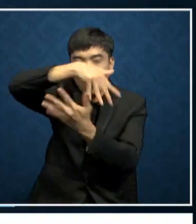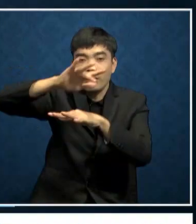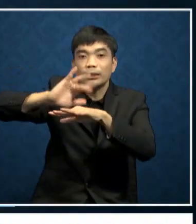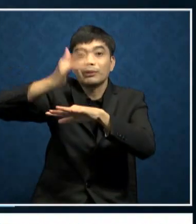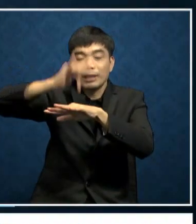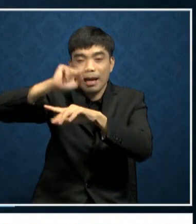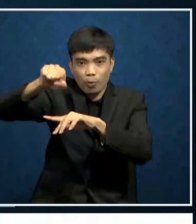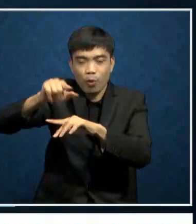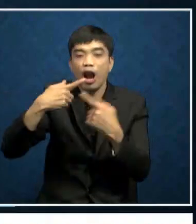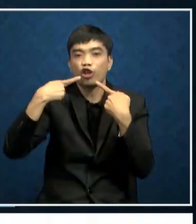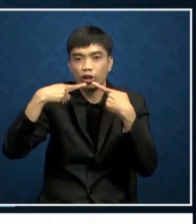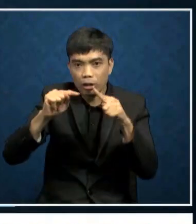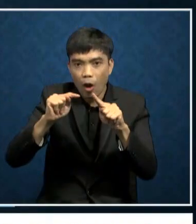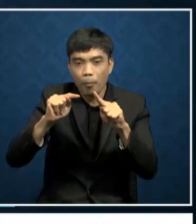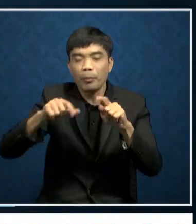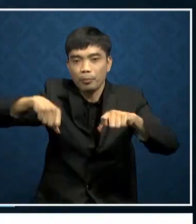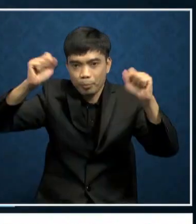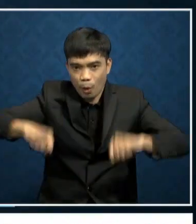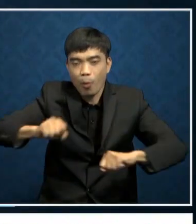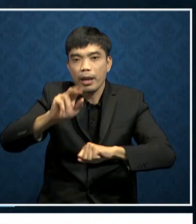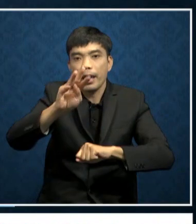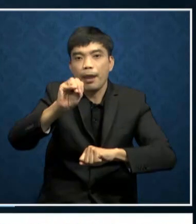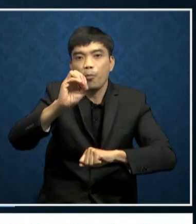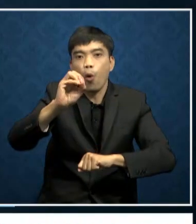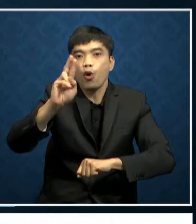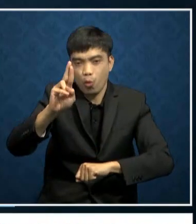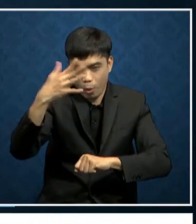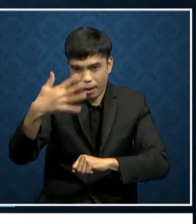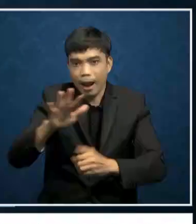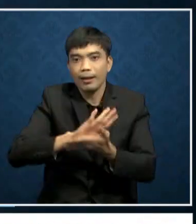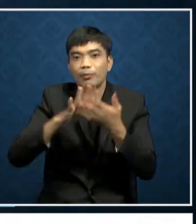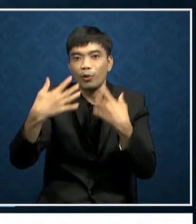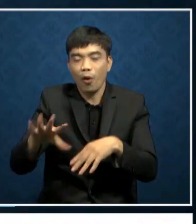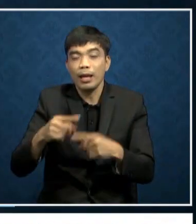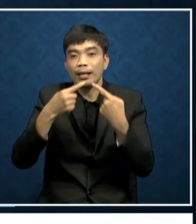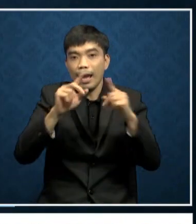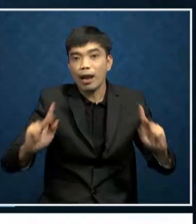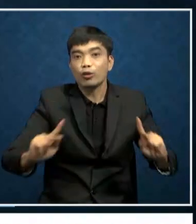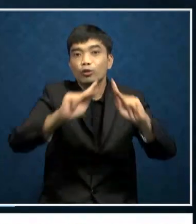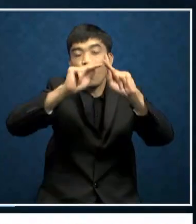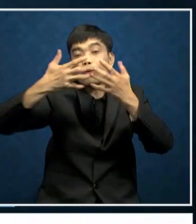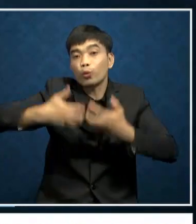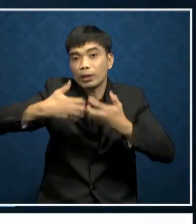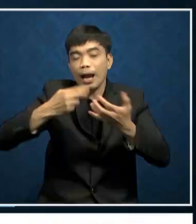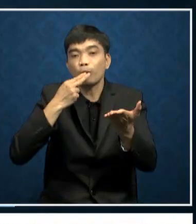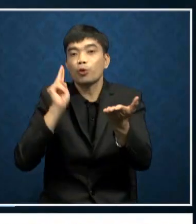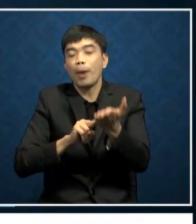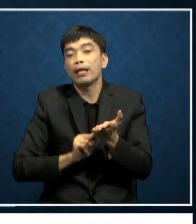Mแล้วนะครับแต่ในส่วนของกระทรวงอุตสาหกรรมได้มีหนังสือแจ้งทางสำนักงานไปว่า